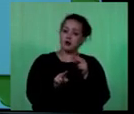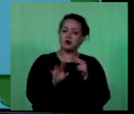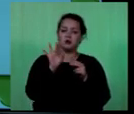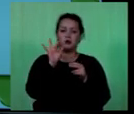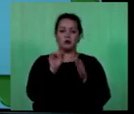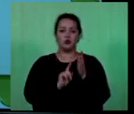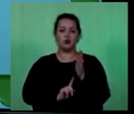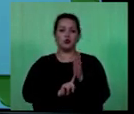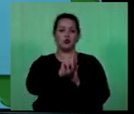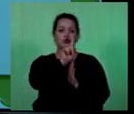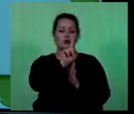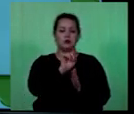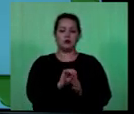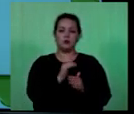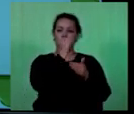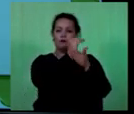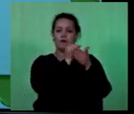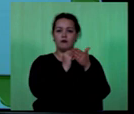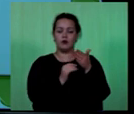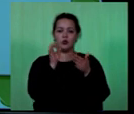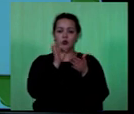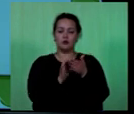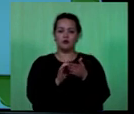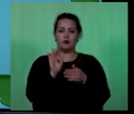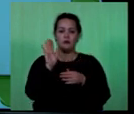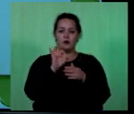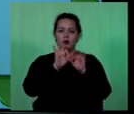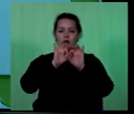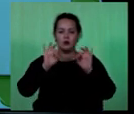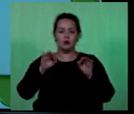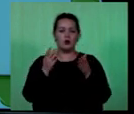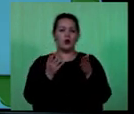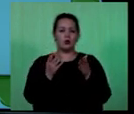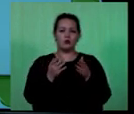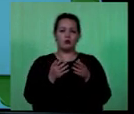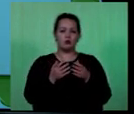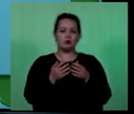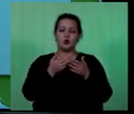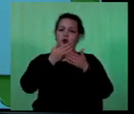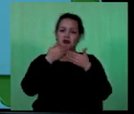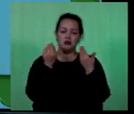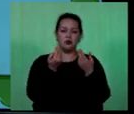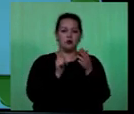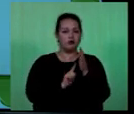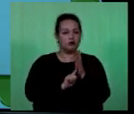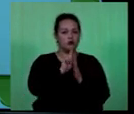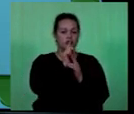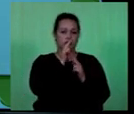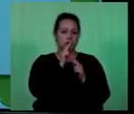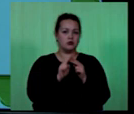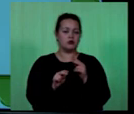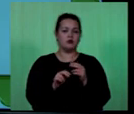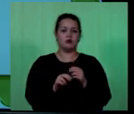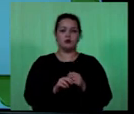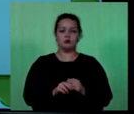начало вариант ответа в линию которая не имеет ни начала ни конца